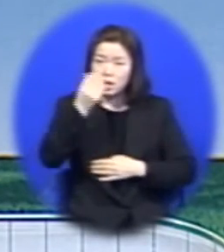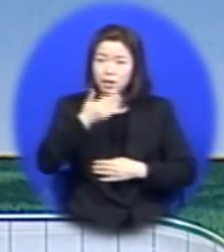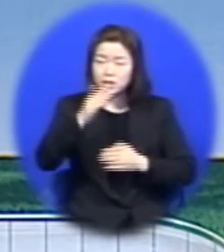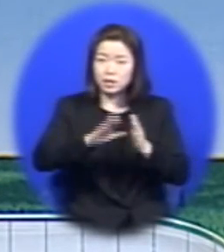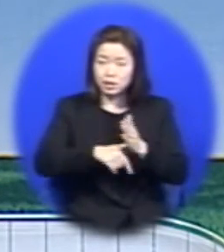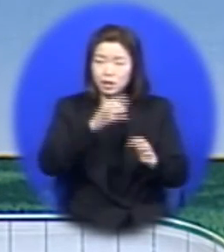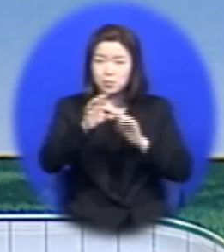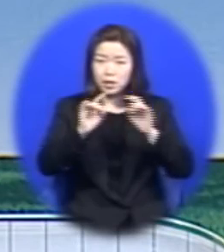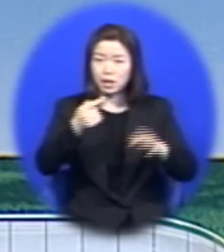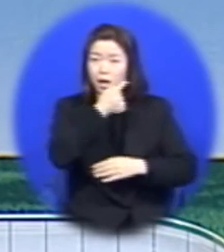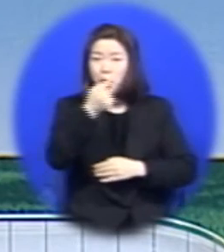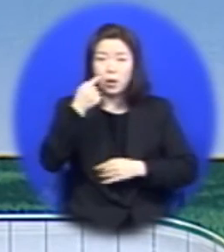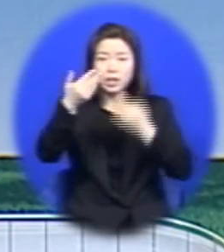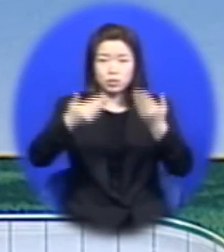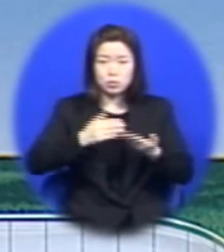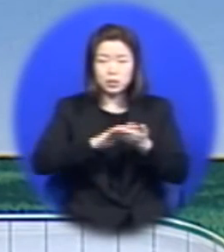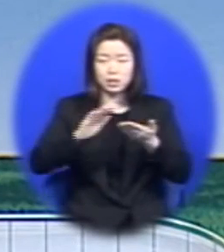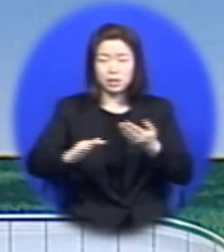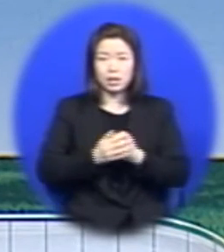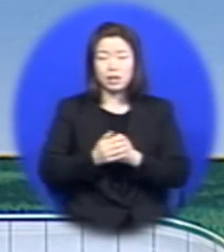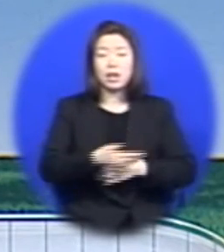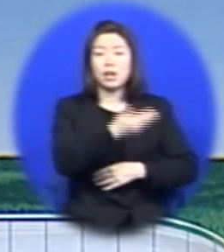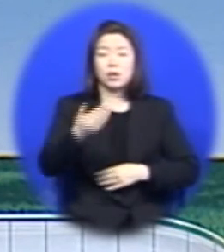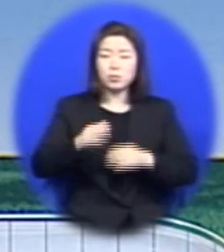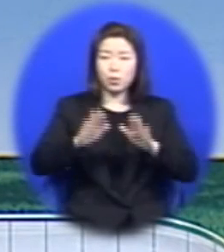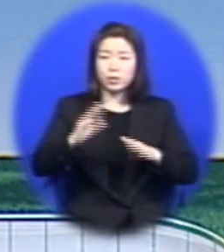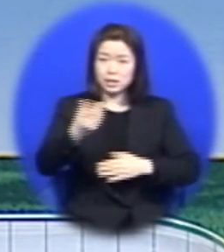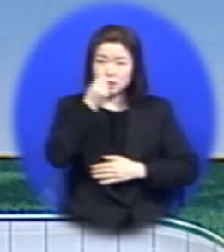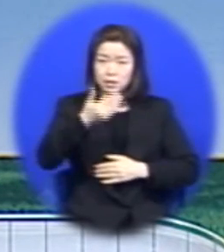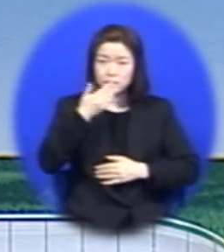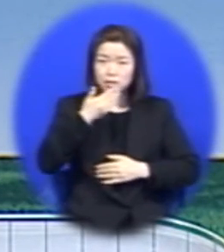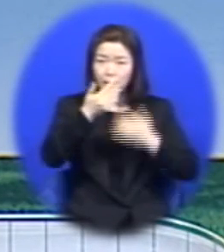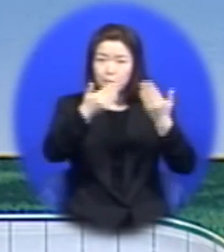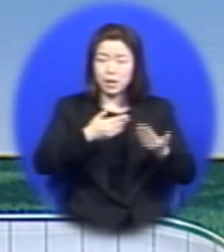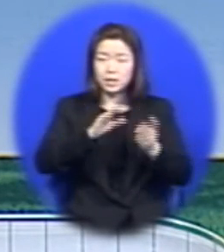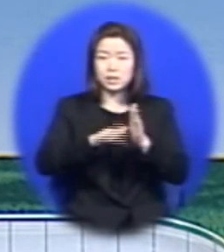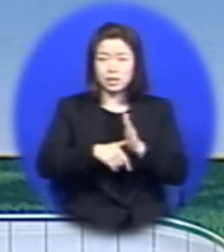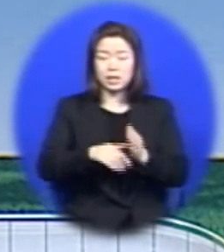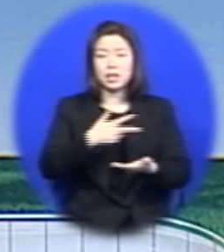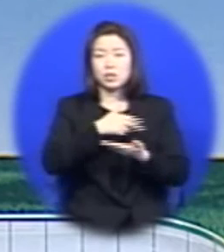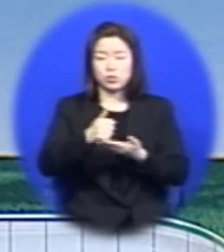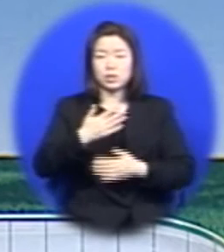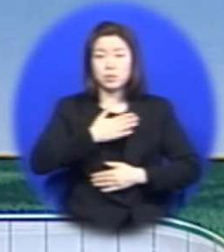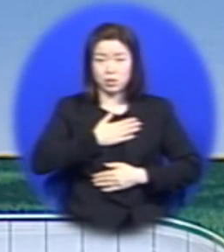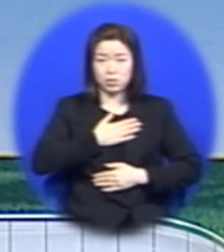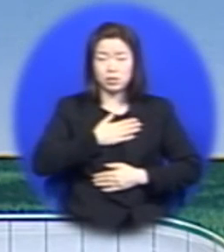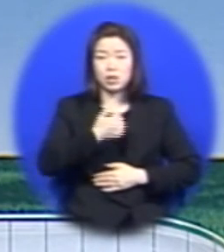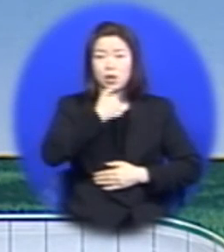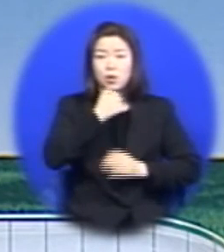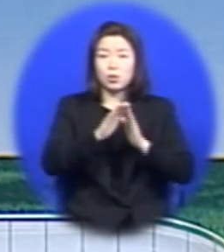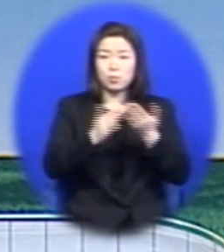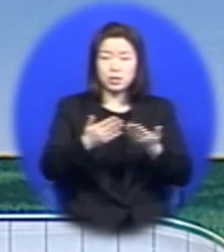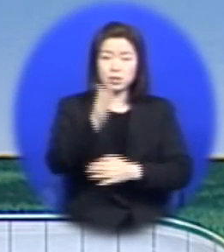확인시켜 주시는 것입니다. 여러분이 오늘 성찬 받으실 때 주님, 저는 로마서